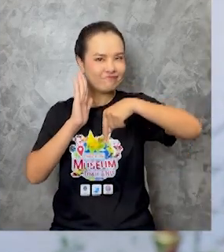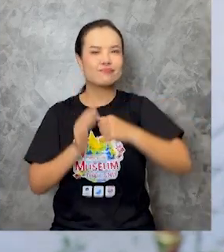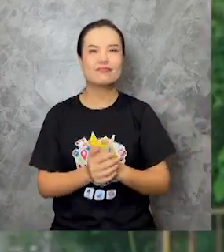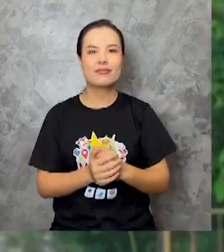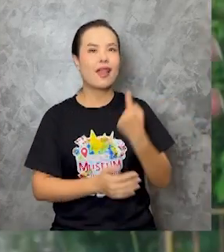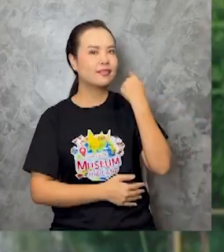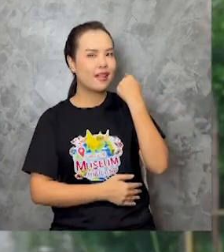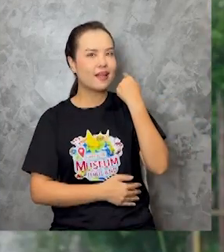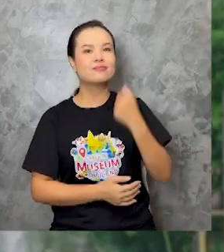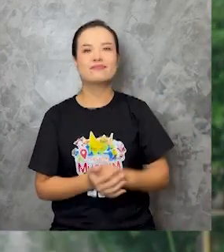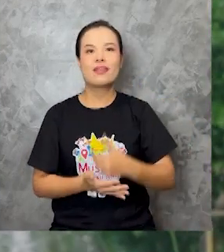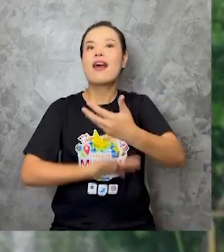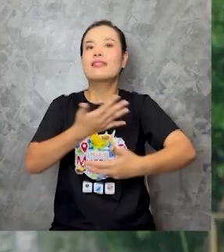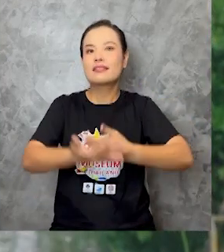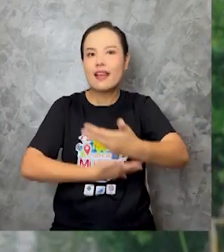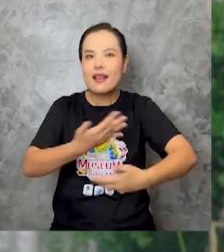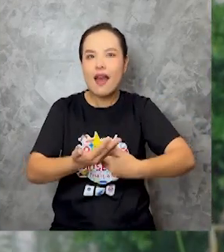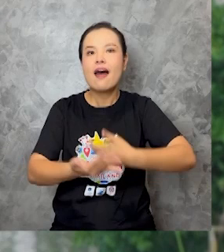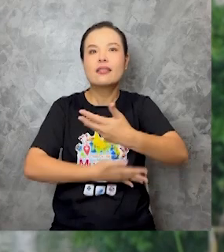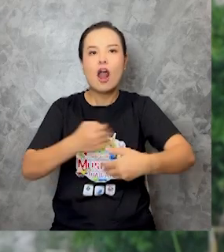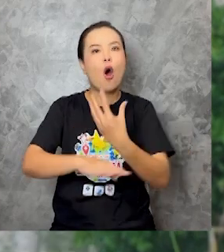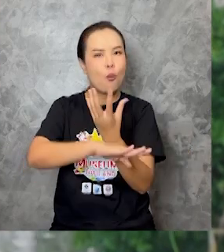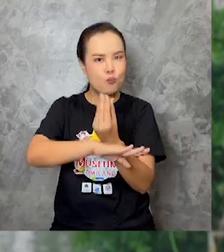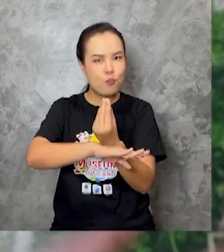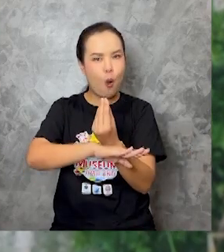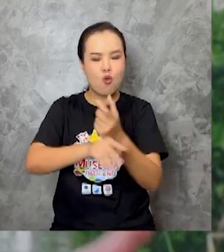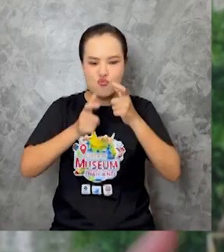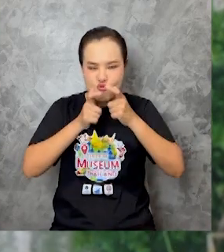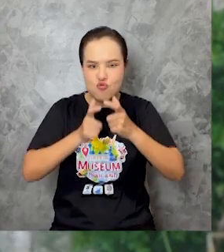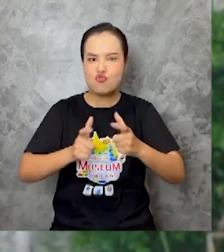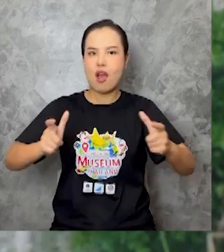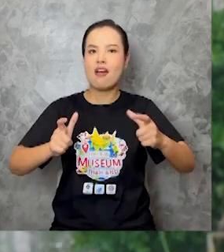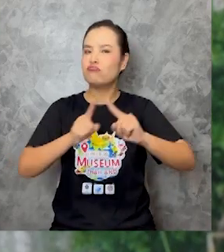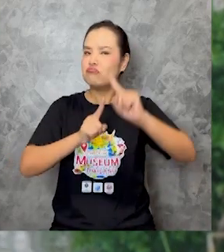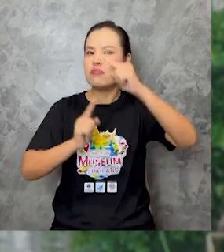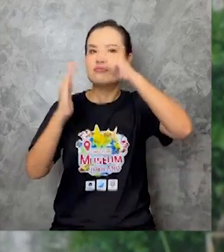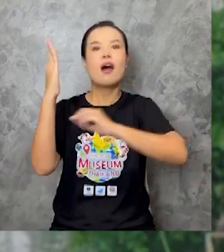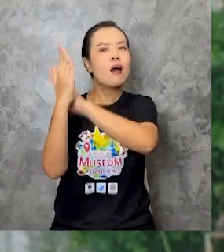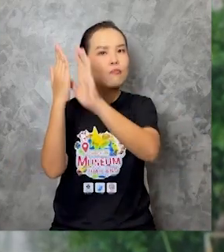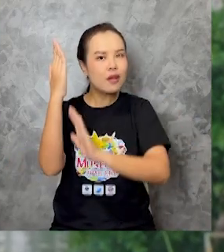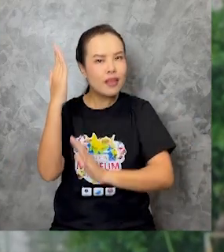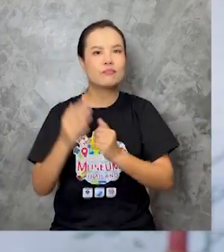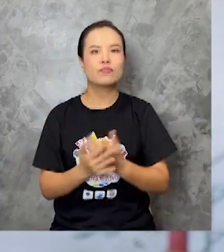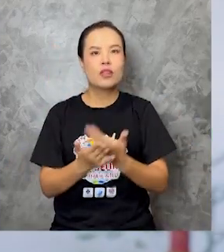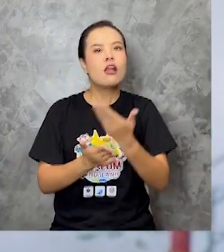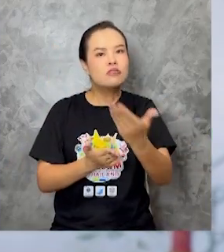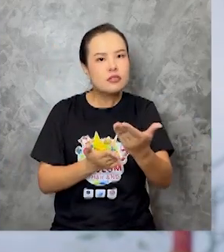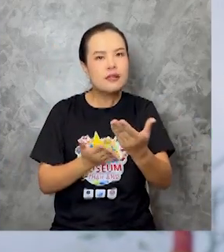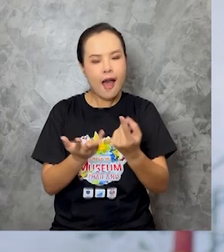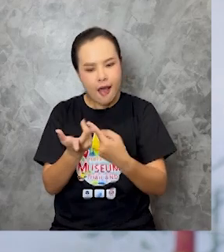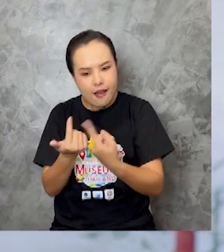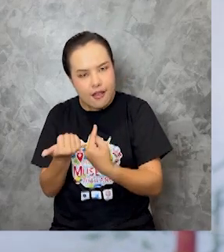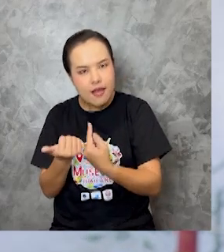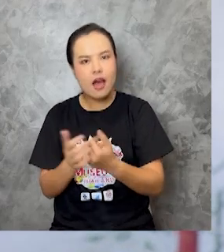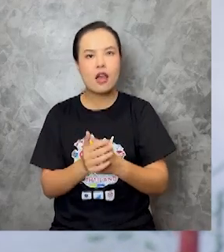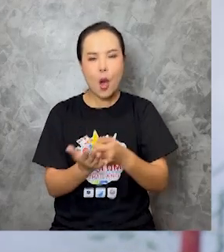เองค่ะแล้วด้านหลังของนิวนะคะก็เป็นตลาดที่มีการค้าขายพลอยที่ใหญ่ที่สุดในประเทศเลยนะคะไม่ว่าจะเป็นการซื้อพลอยคัด